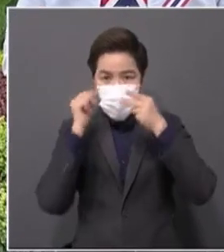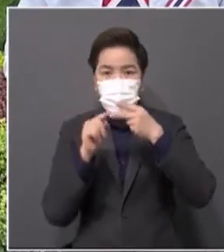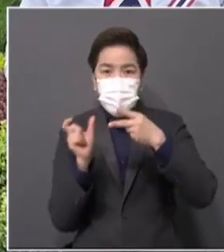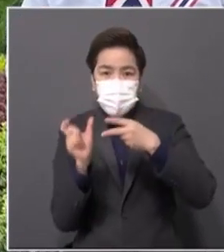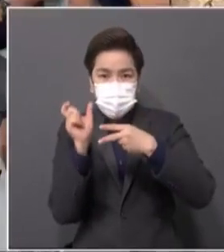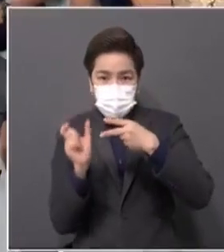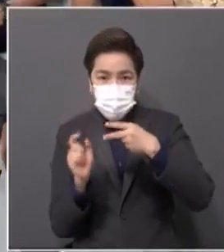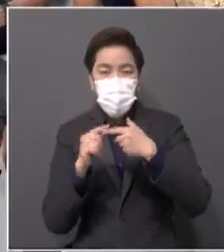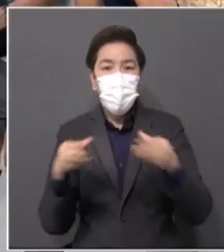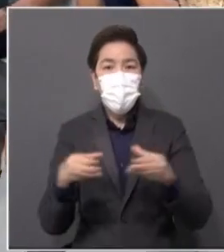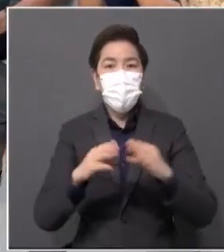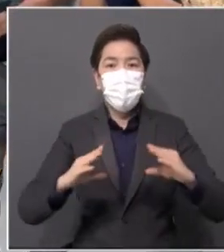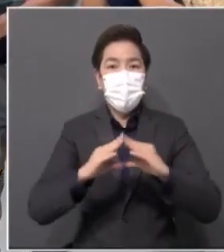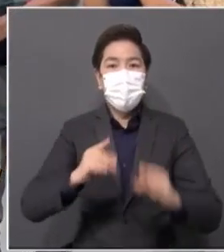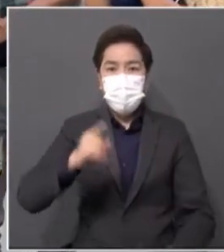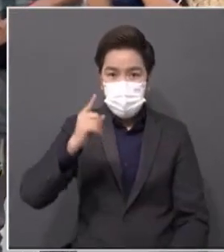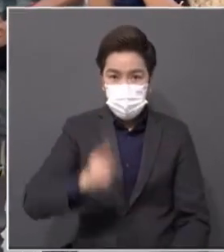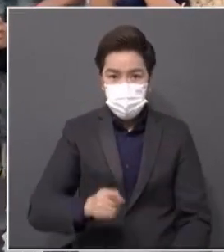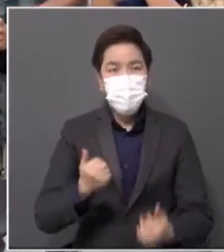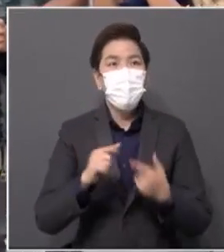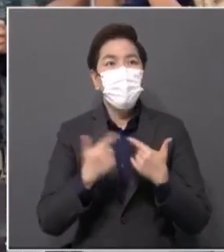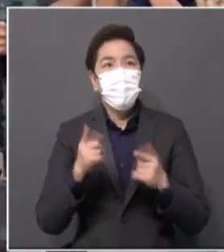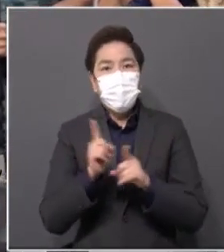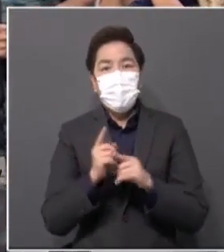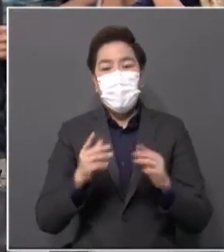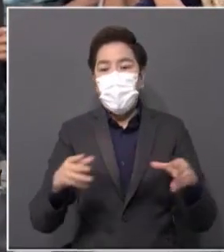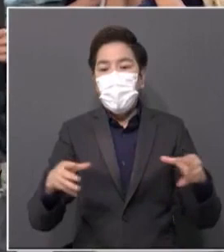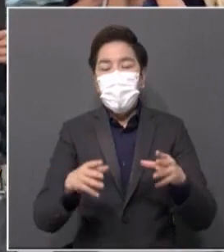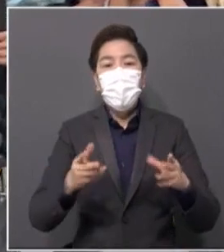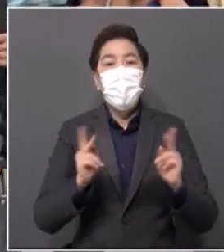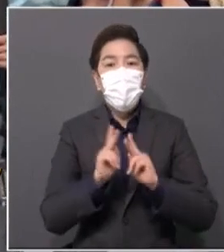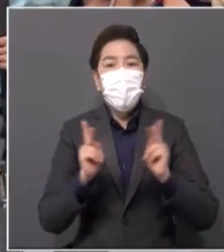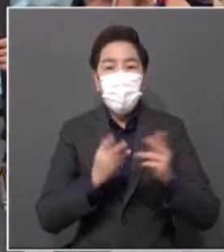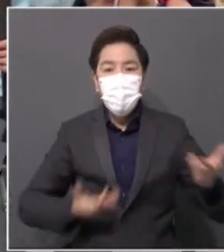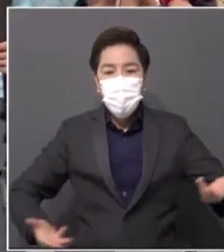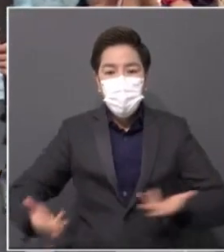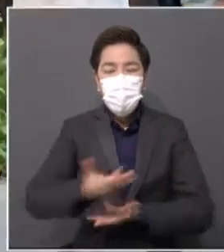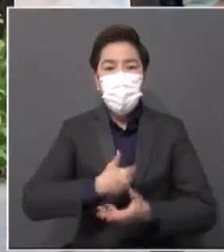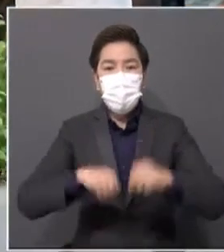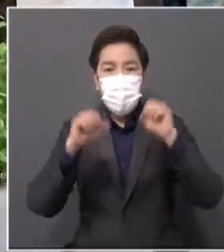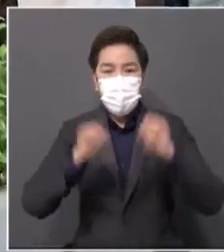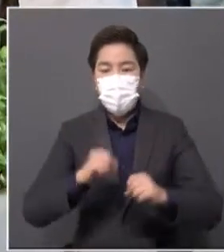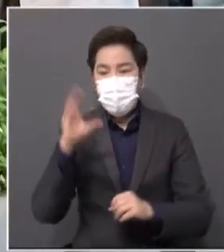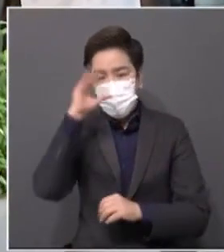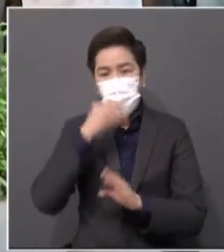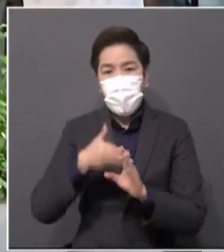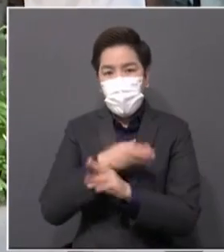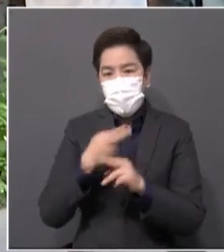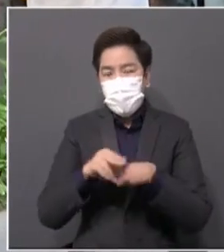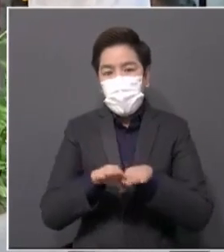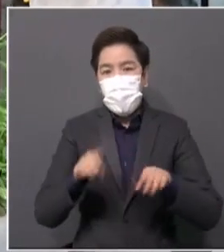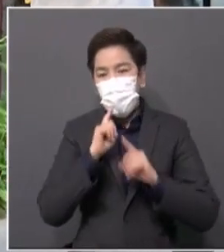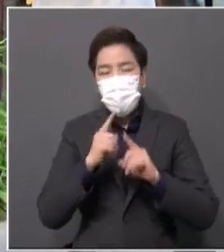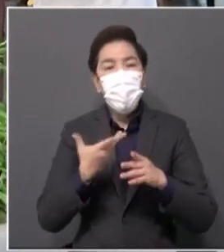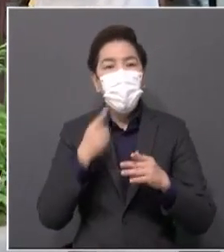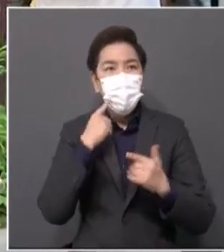รัฐมนตรีของพรรครวมไปสร้างชาตินะครับโดยเป็นการลงมติเห็นชอบของคณะกรรมการบริหารพรรคในคืนก่อนที่จะมีการจัด